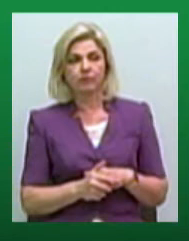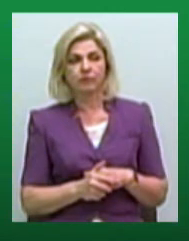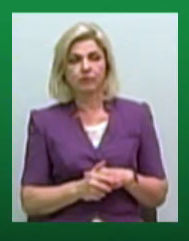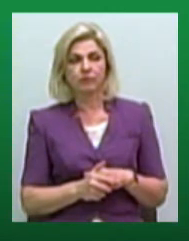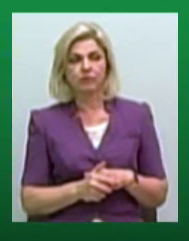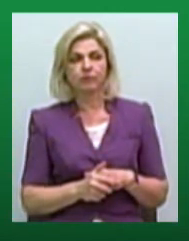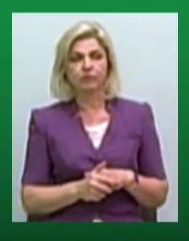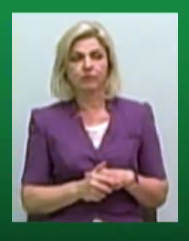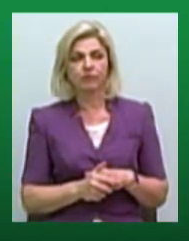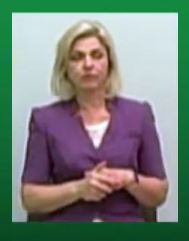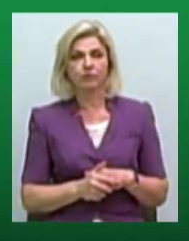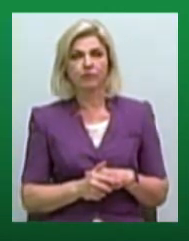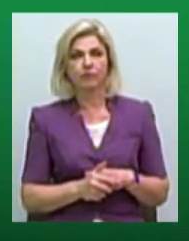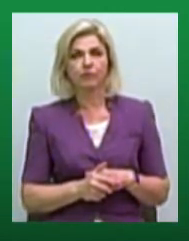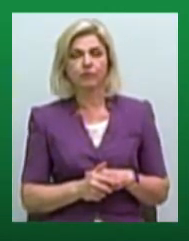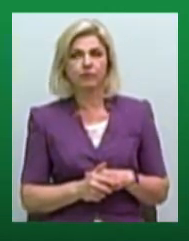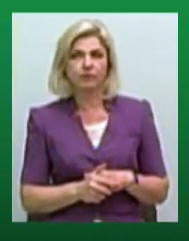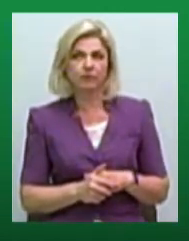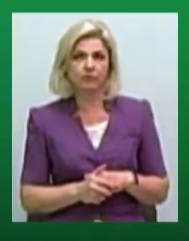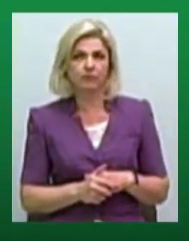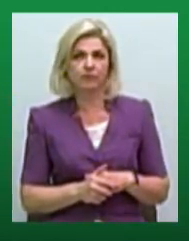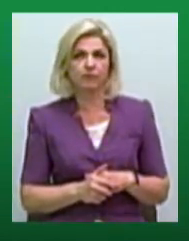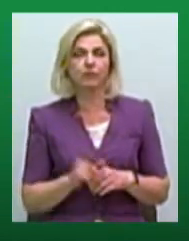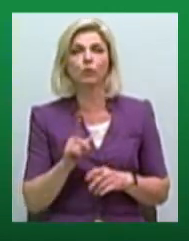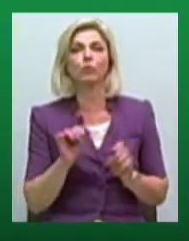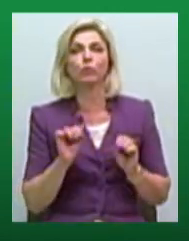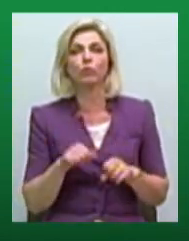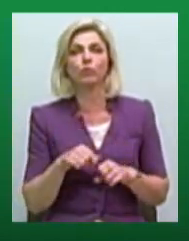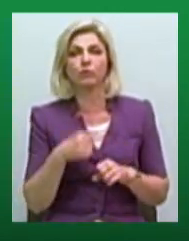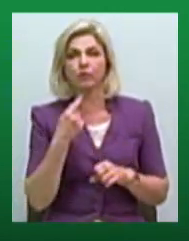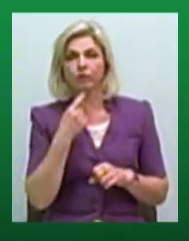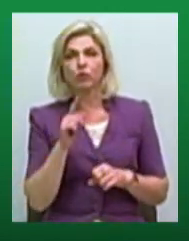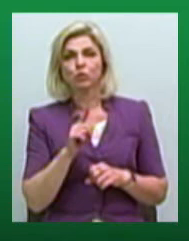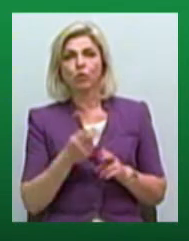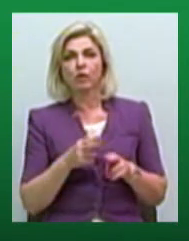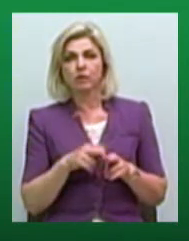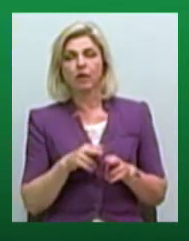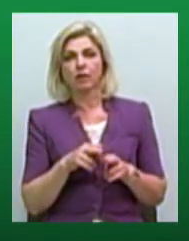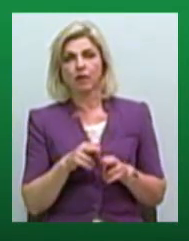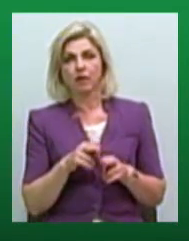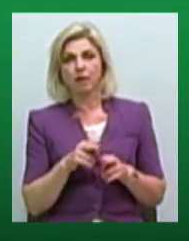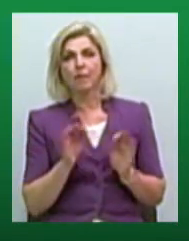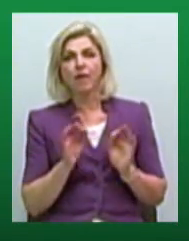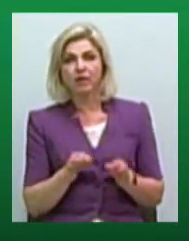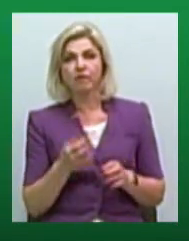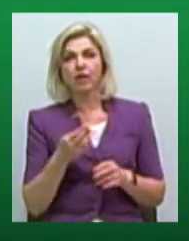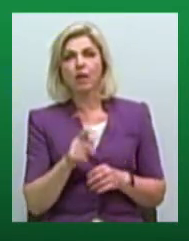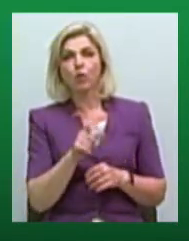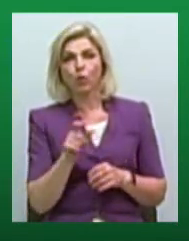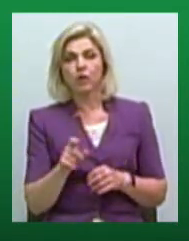свідками ще діти, окрім дорослих, то варто говорити про те, що дитяча психіка дуже вразлива, і для тих дітей, для яких